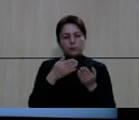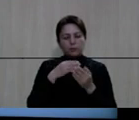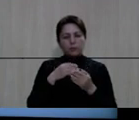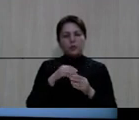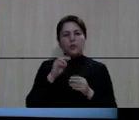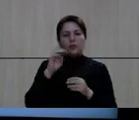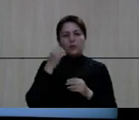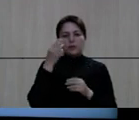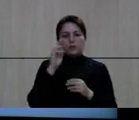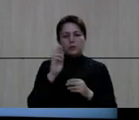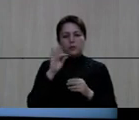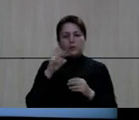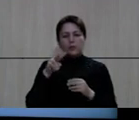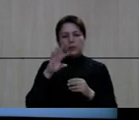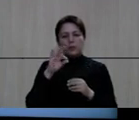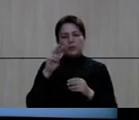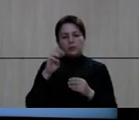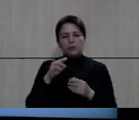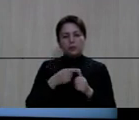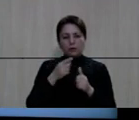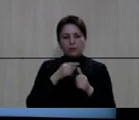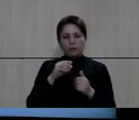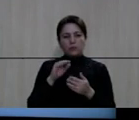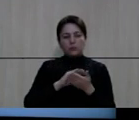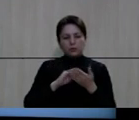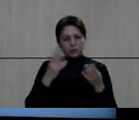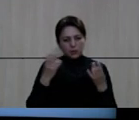nomi ko'rsatilgan bo'lishi shart.